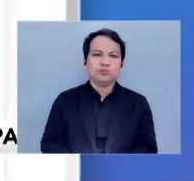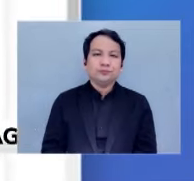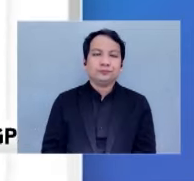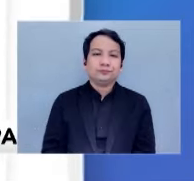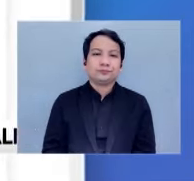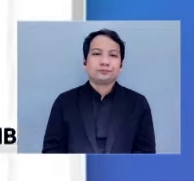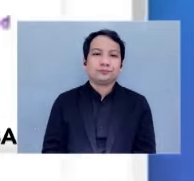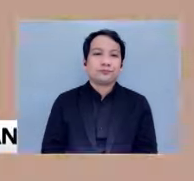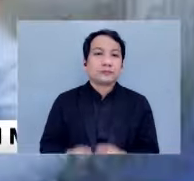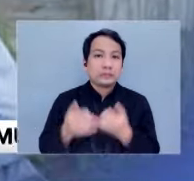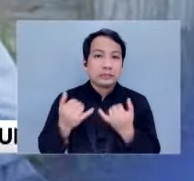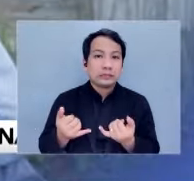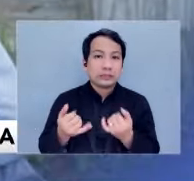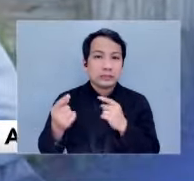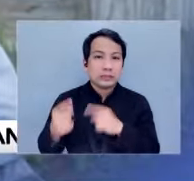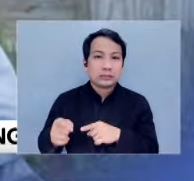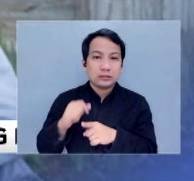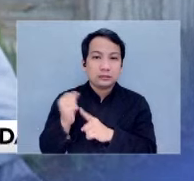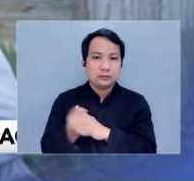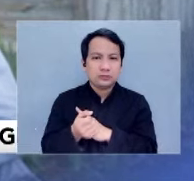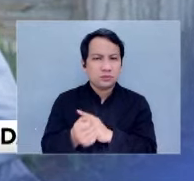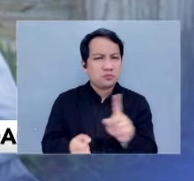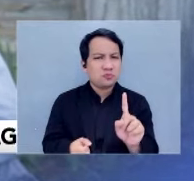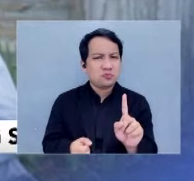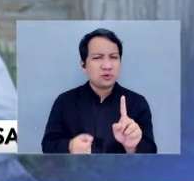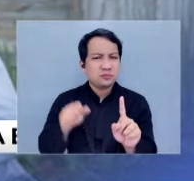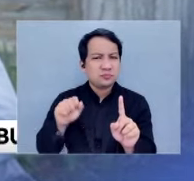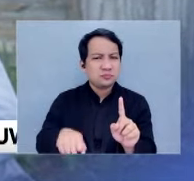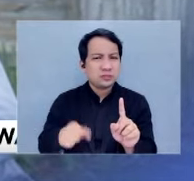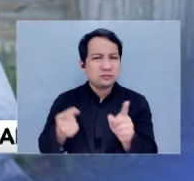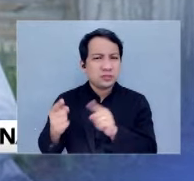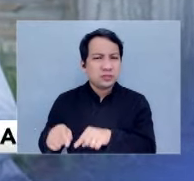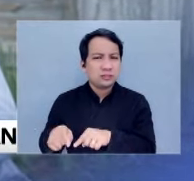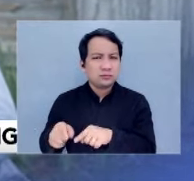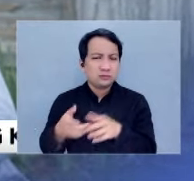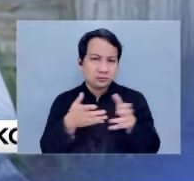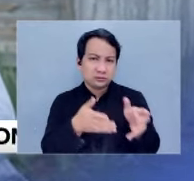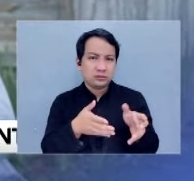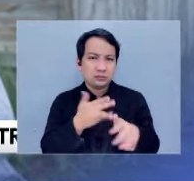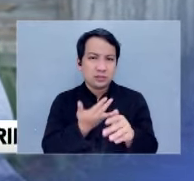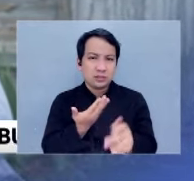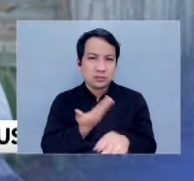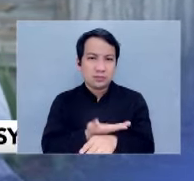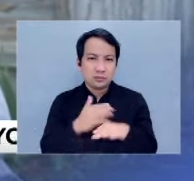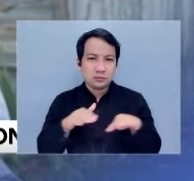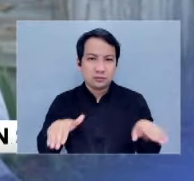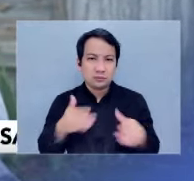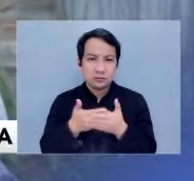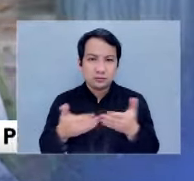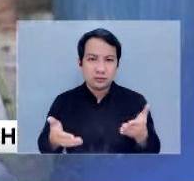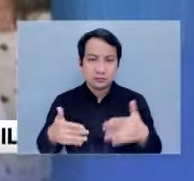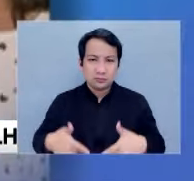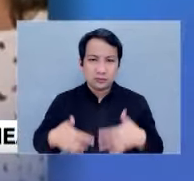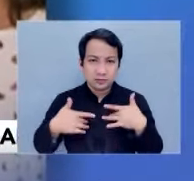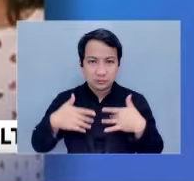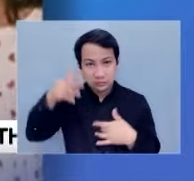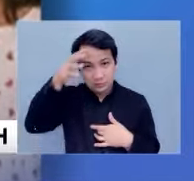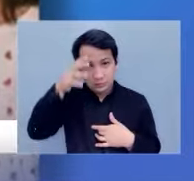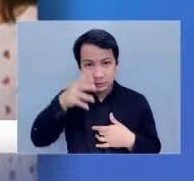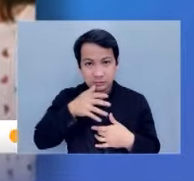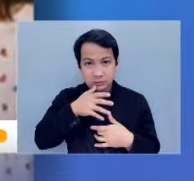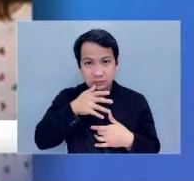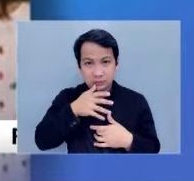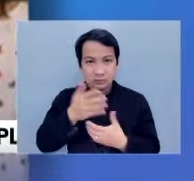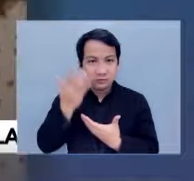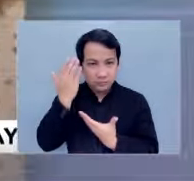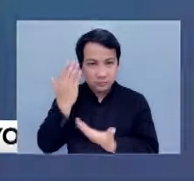ganitong sitwasyon, ano kaya ang pwedeng mangyari sa mga naiwang anak at ari-arian ng namayapang magulang? Alamin natin